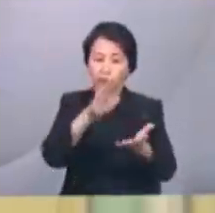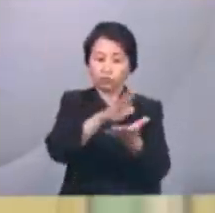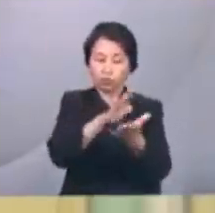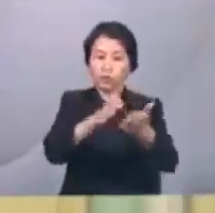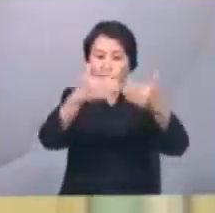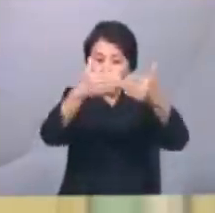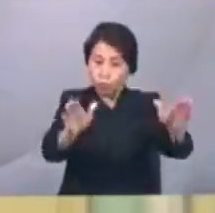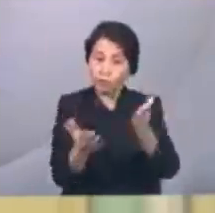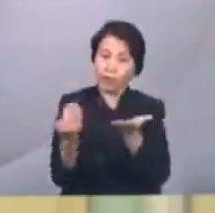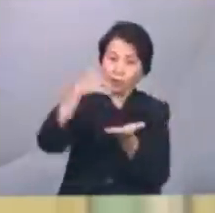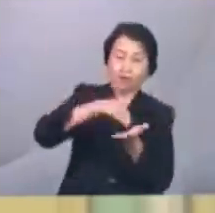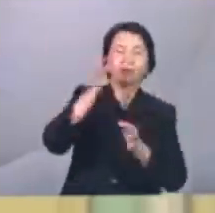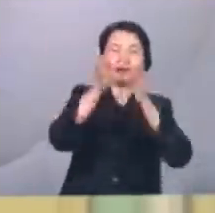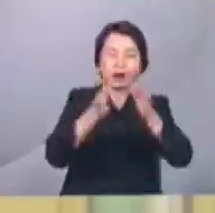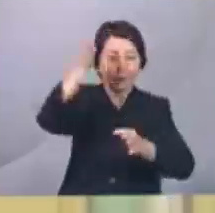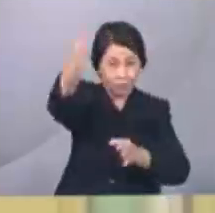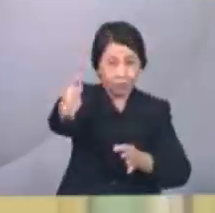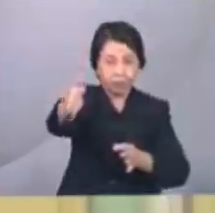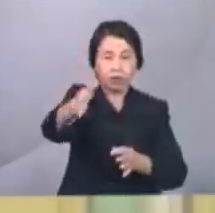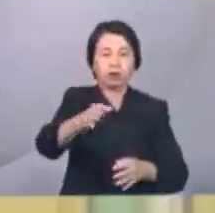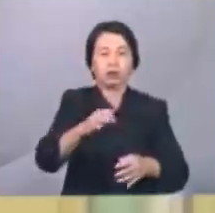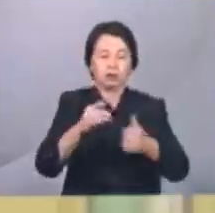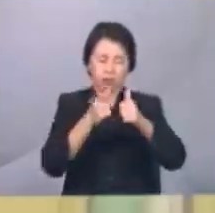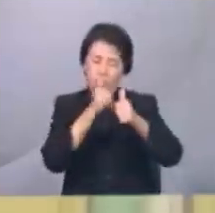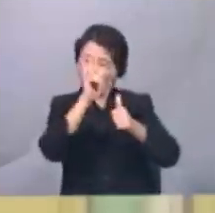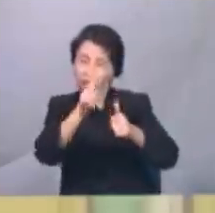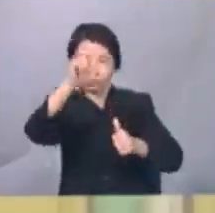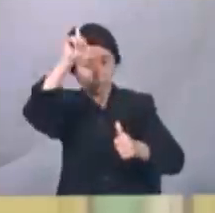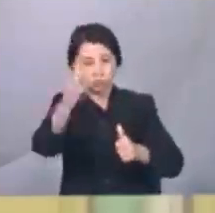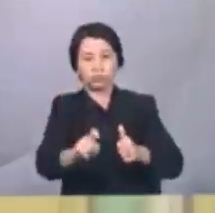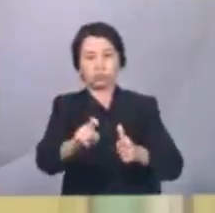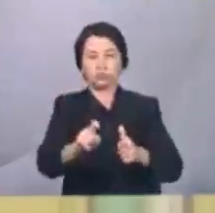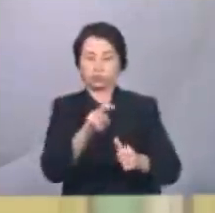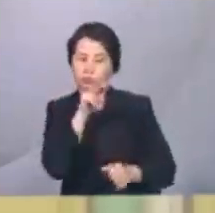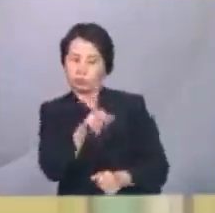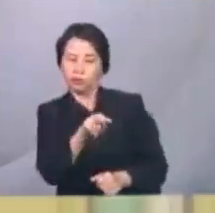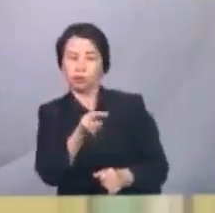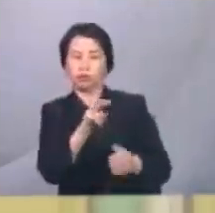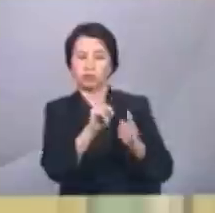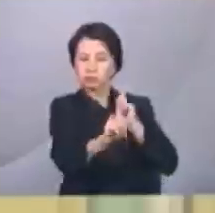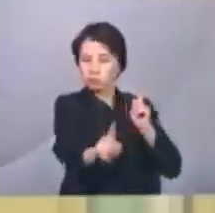sekolah dibuka semula, itulah antara perkara yang kita teliti. Sebab itu kita kata